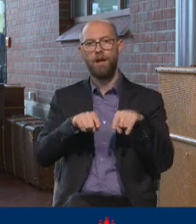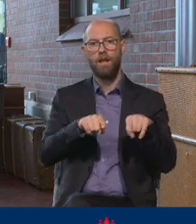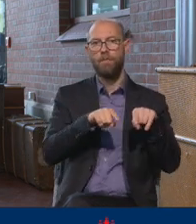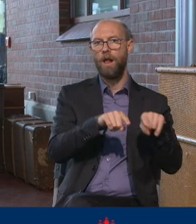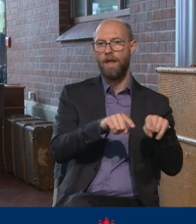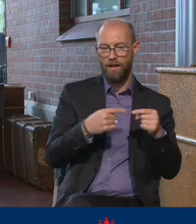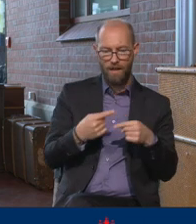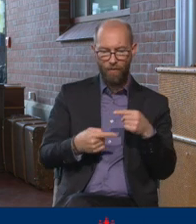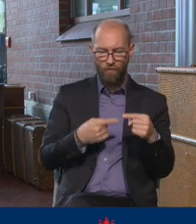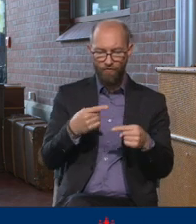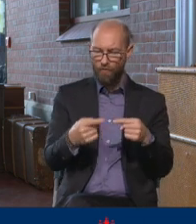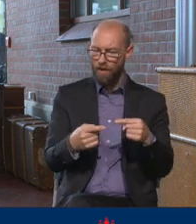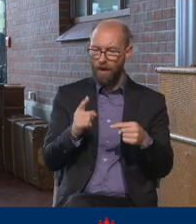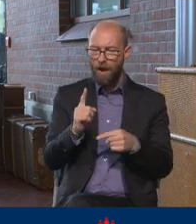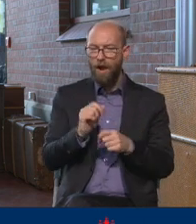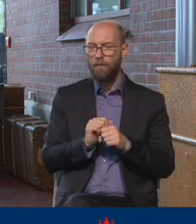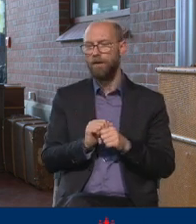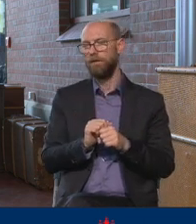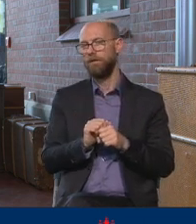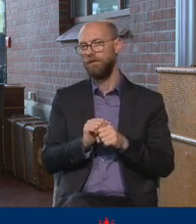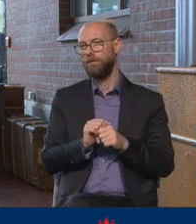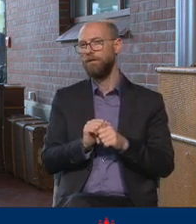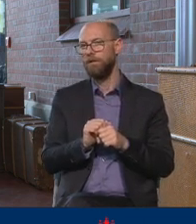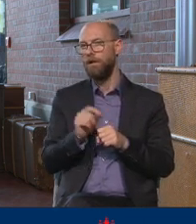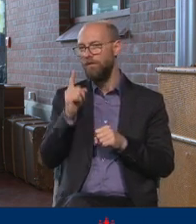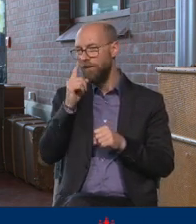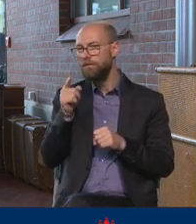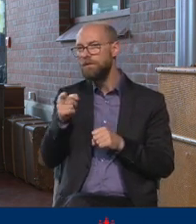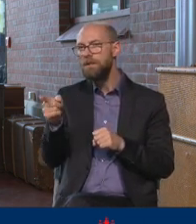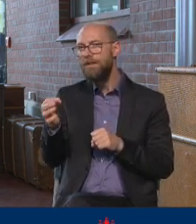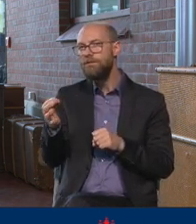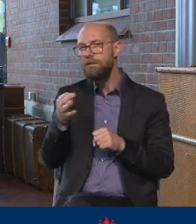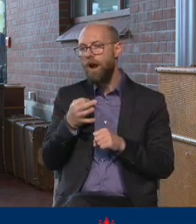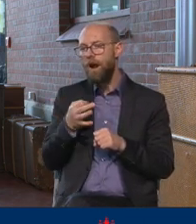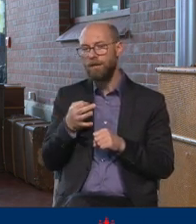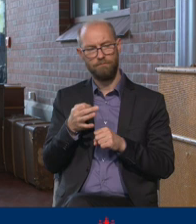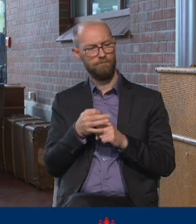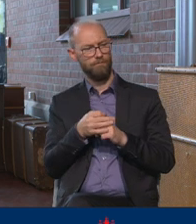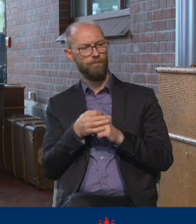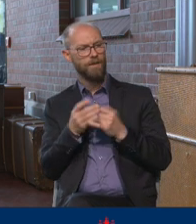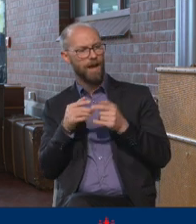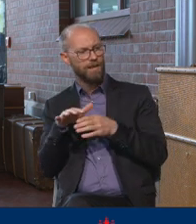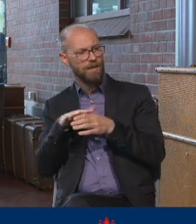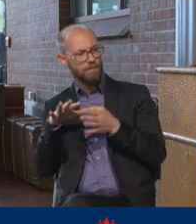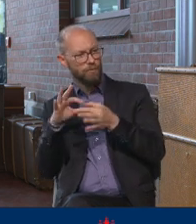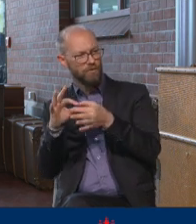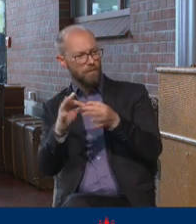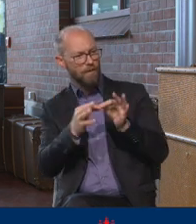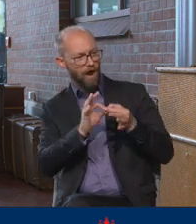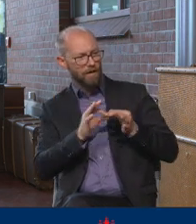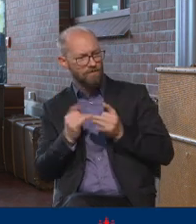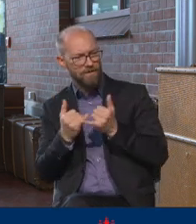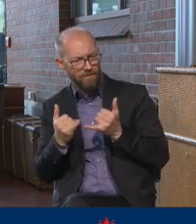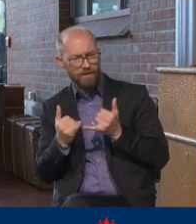woran ich erinnern will falls sie die frage stellen wie hängt das mit den anderen gebieten zusammen und es läuft